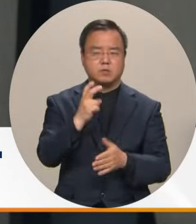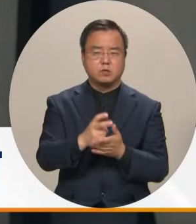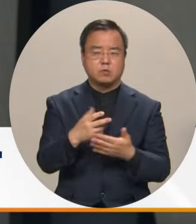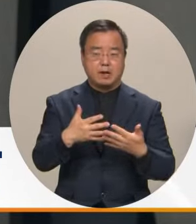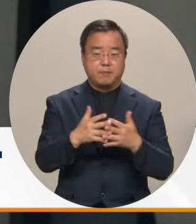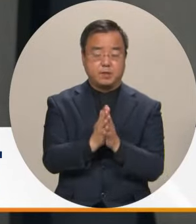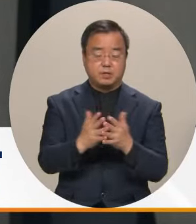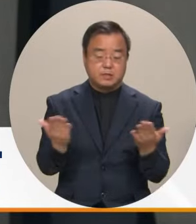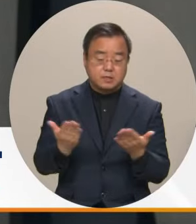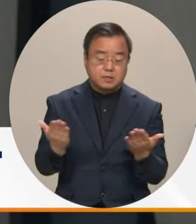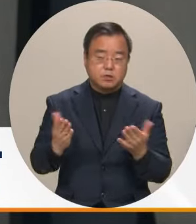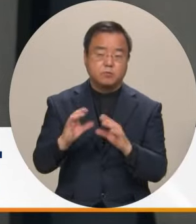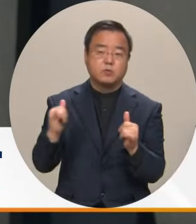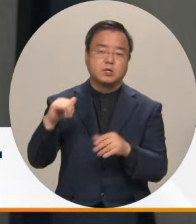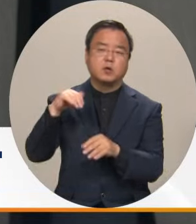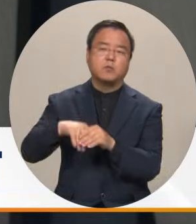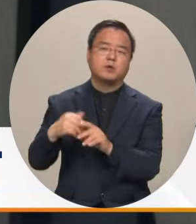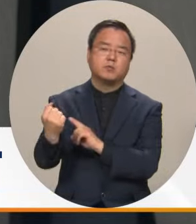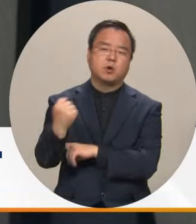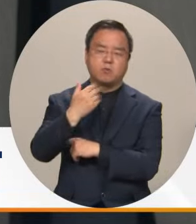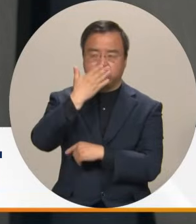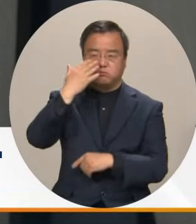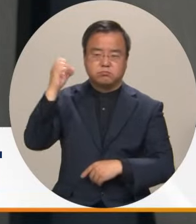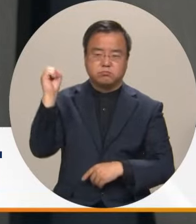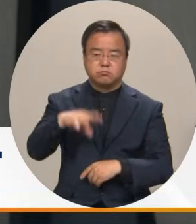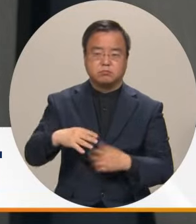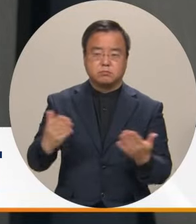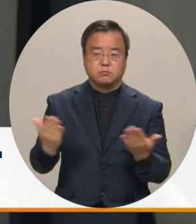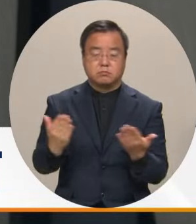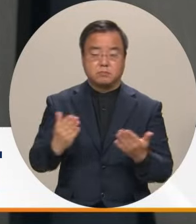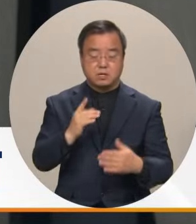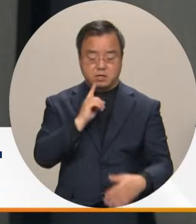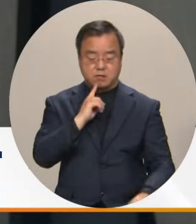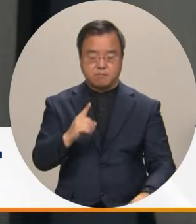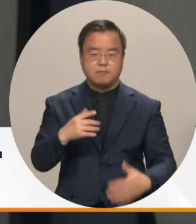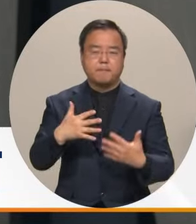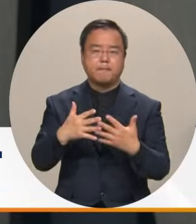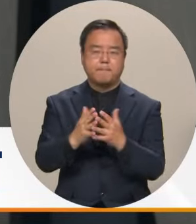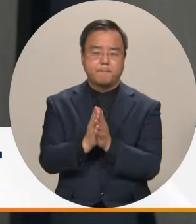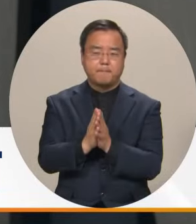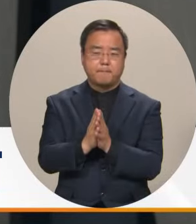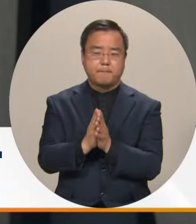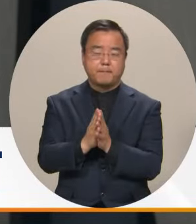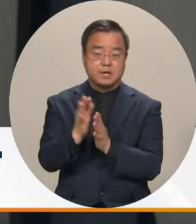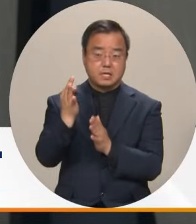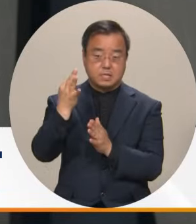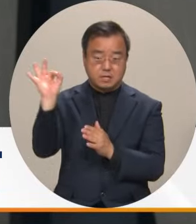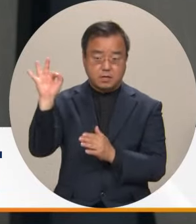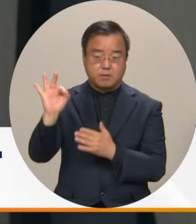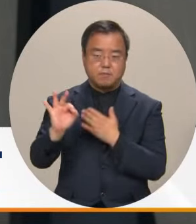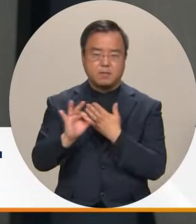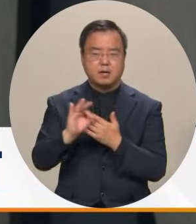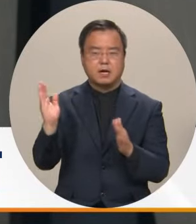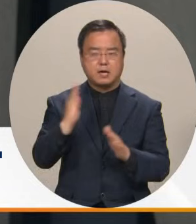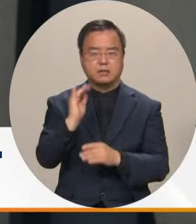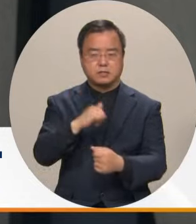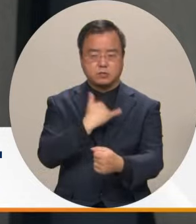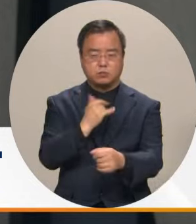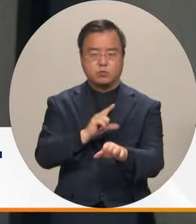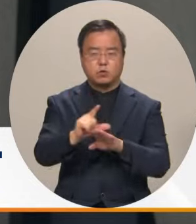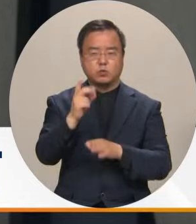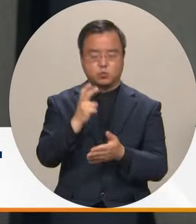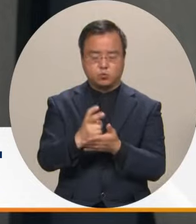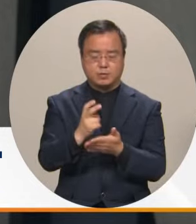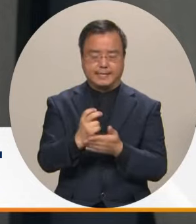건 시민 참정권을 모독하는 일이라고 주장하면서 폐지안이 수리된다 men 학생인권 조례를 지키기 위해 끝까지